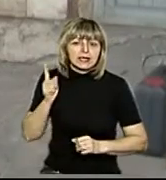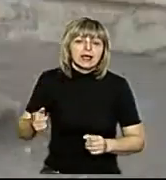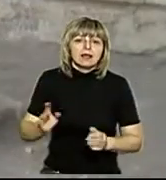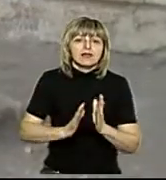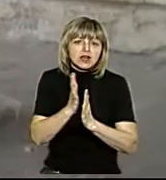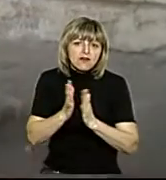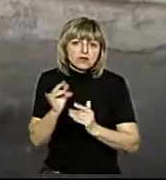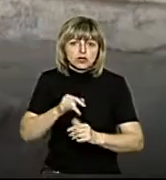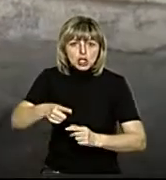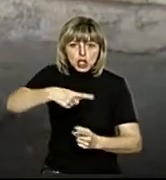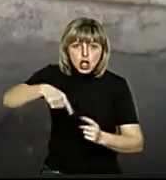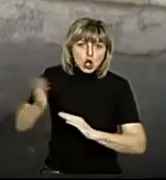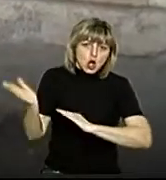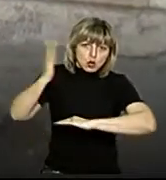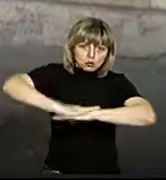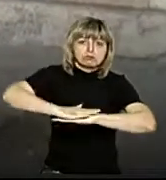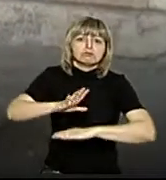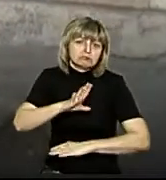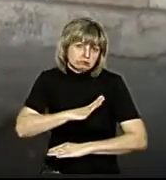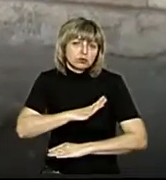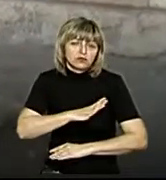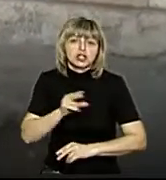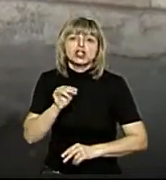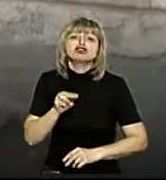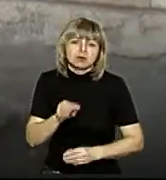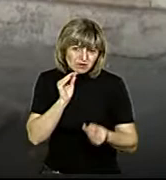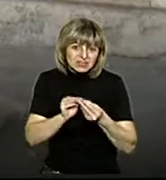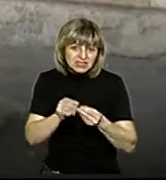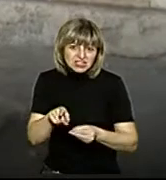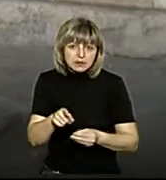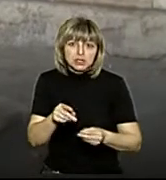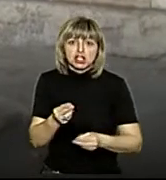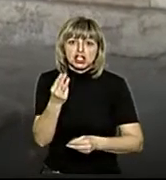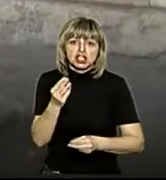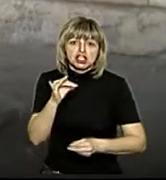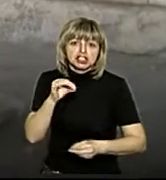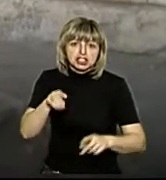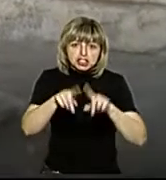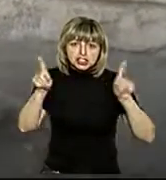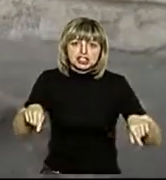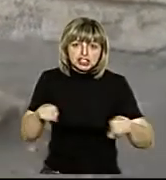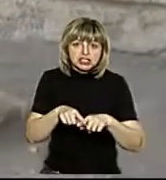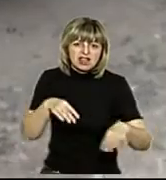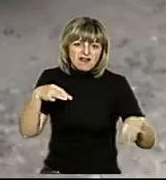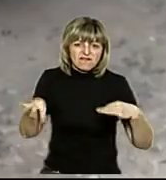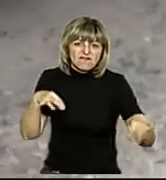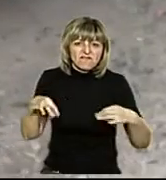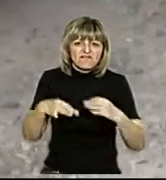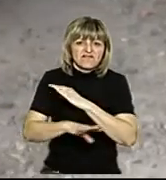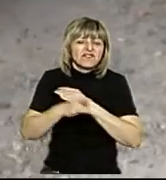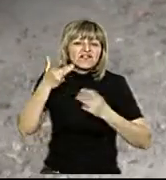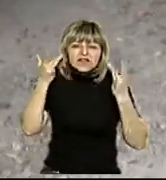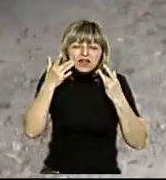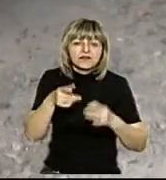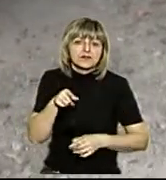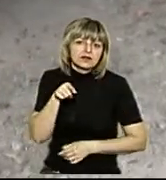закритий. Закритий? А чим? Ну, тим же ж самим. Щитом. Фанерним чи? Фанерним, так. Наскільки я